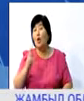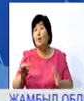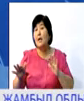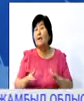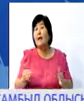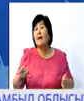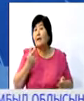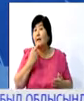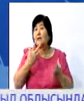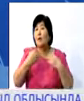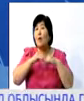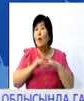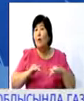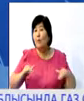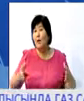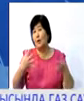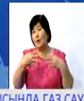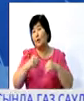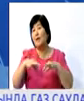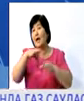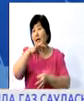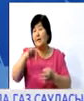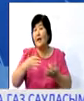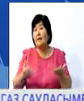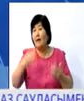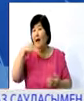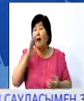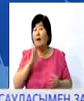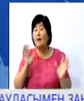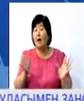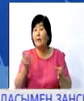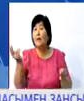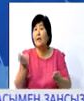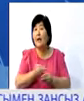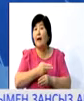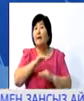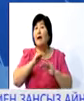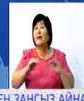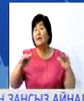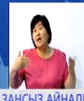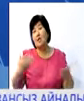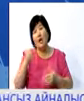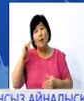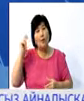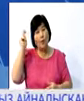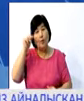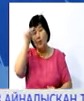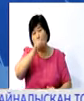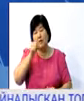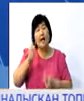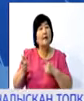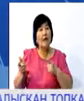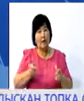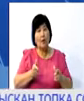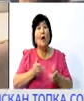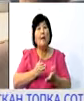аз қамтылған көпбалалы отбасылар және жетім не ата-ана қамқорлығынсыз қалған жеткіншектерді жаңа оқу жылына дайындауға